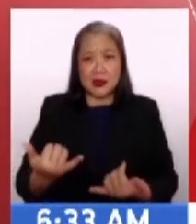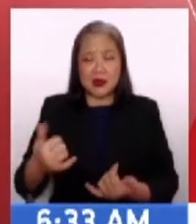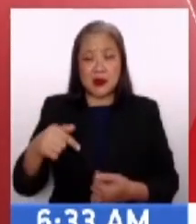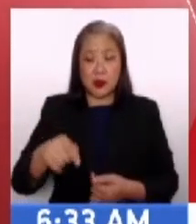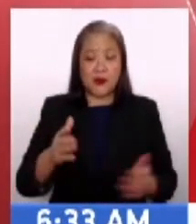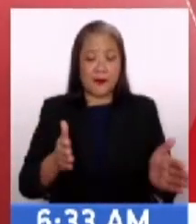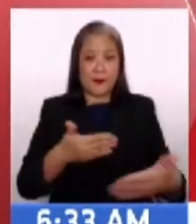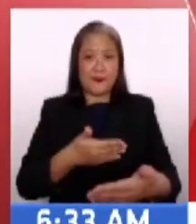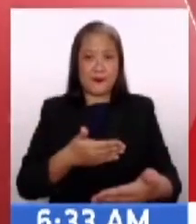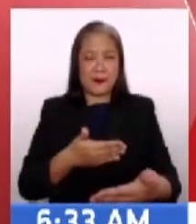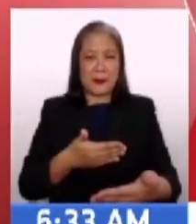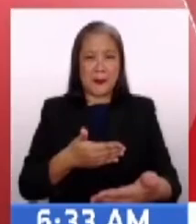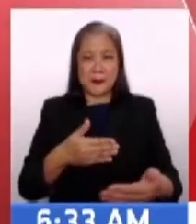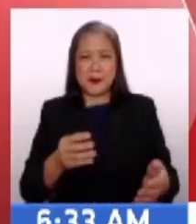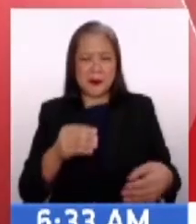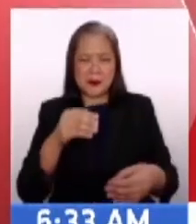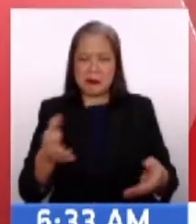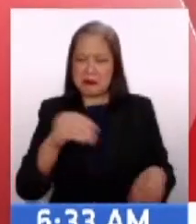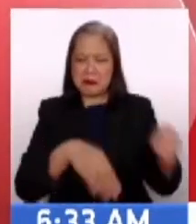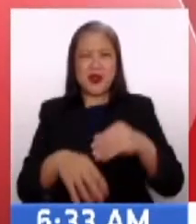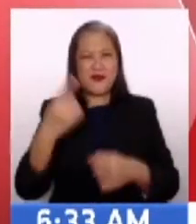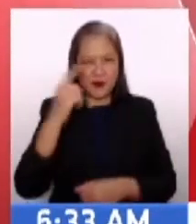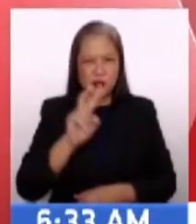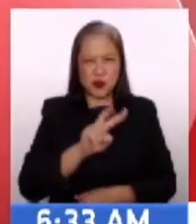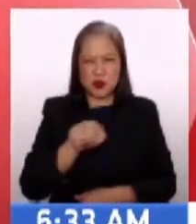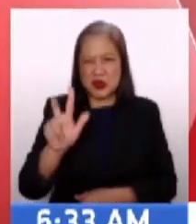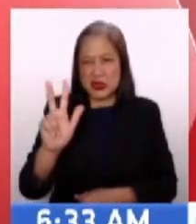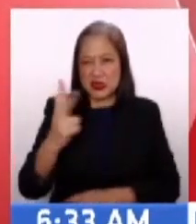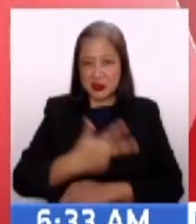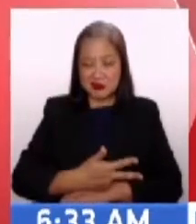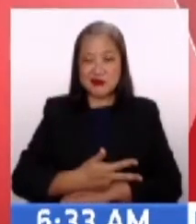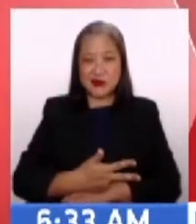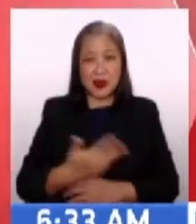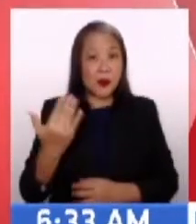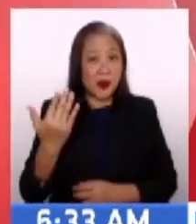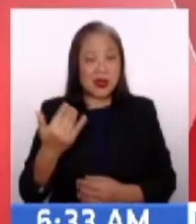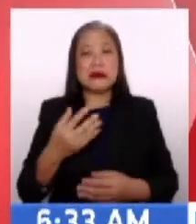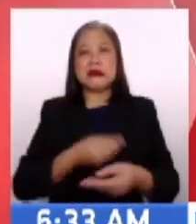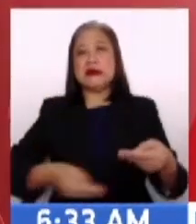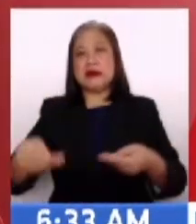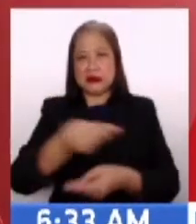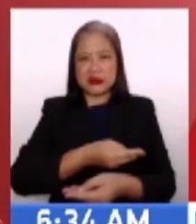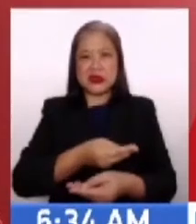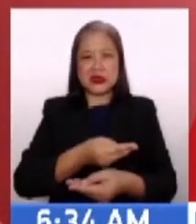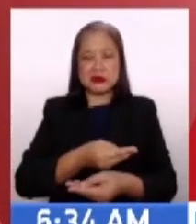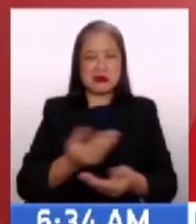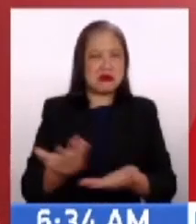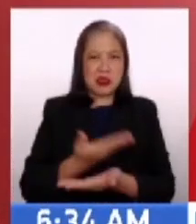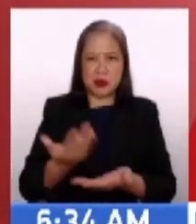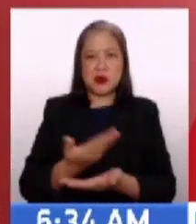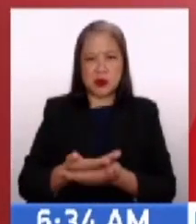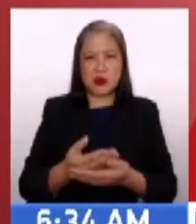ay good for 2 to 3 days. Oh, ano po? Kaya po 2 to 3 days yan kasi magre-replenish po tayo ng relief goods